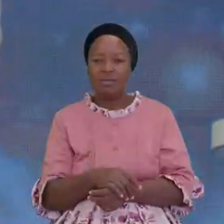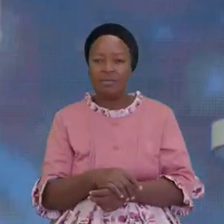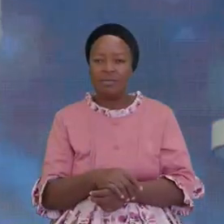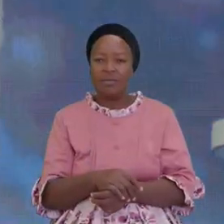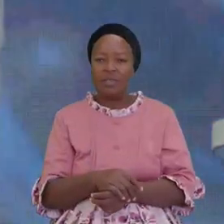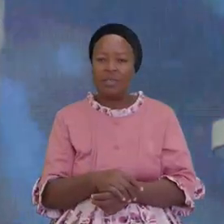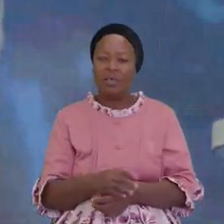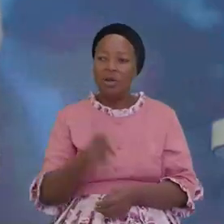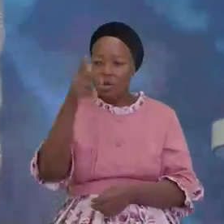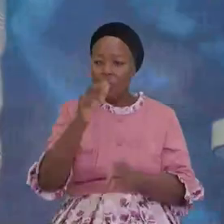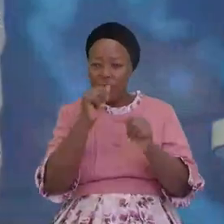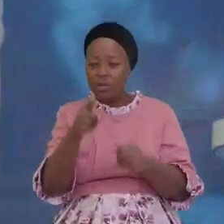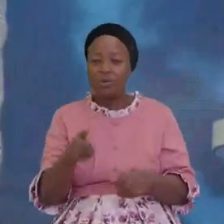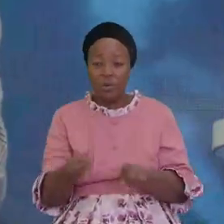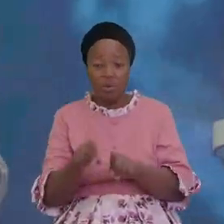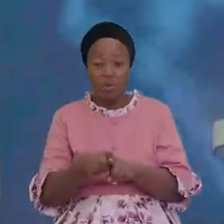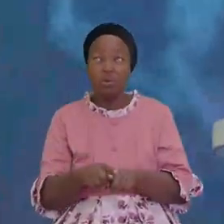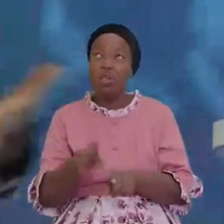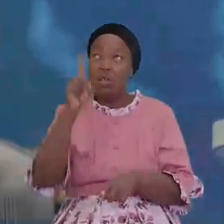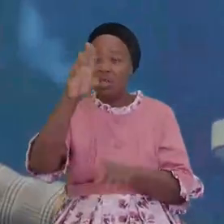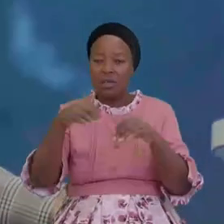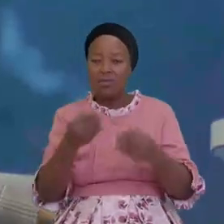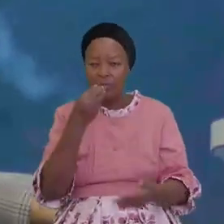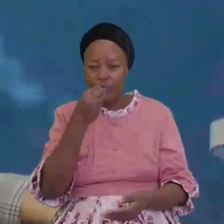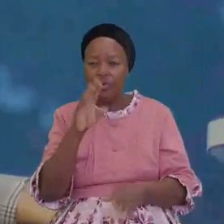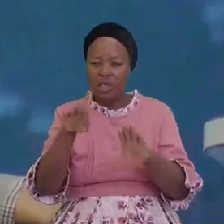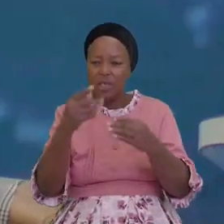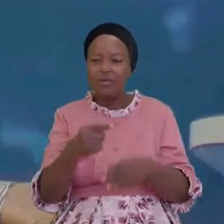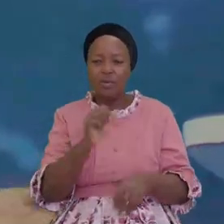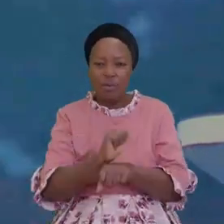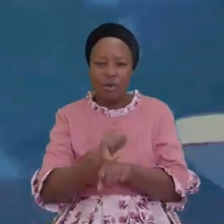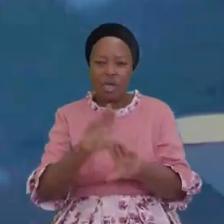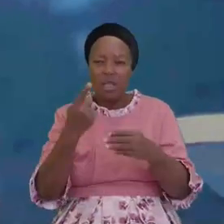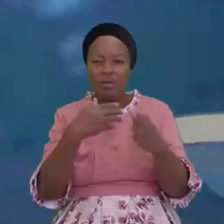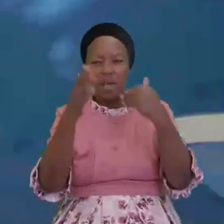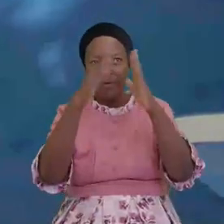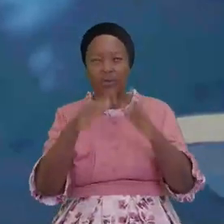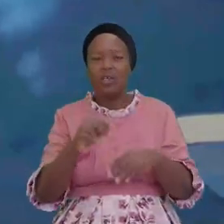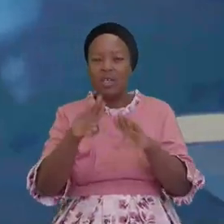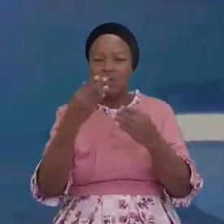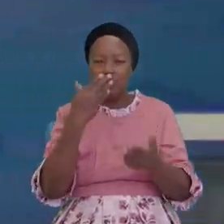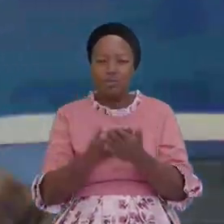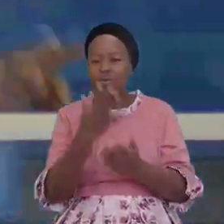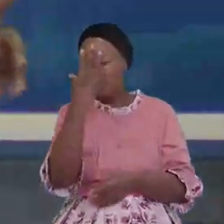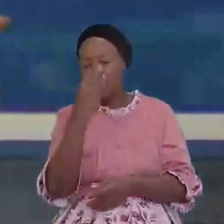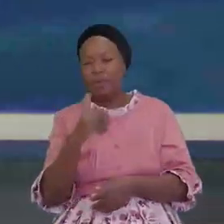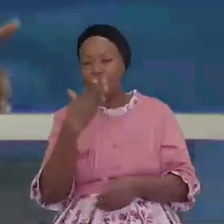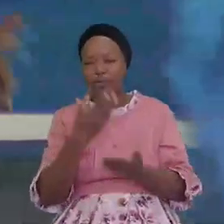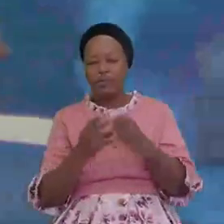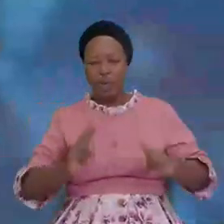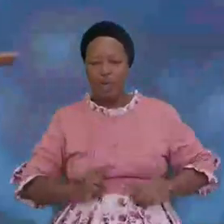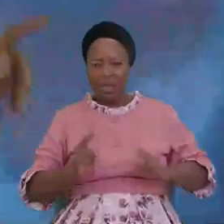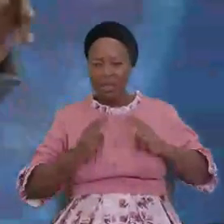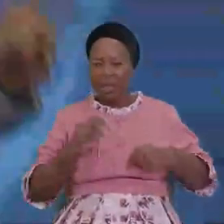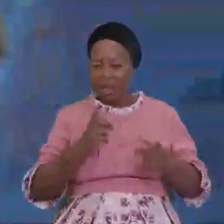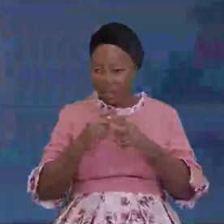Dieu te bénit. Il te donne à manger. Il te donne du travail. Il te donne la santé.